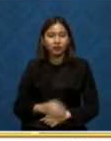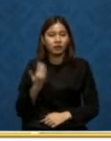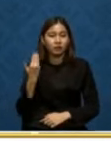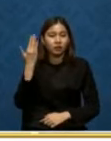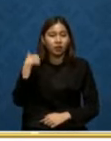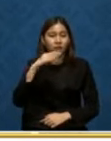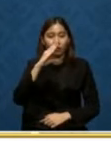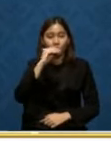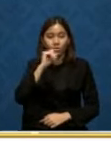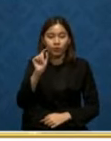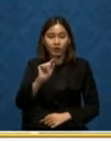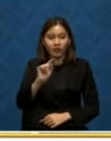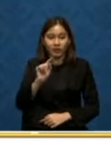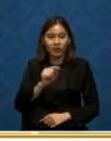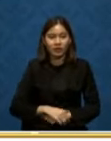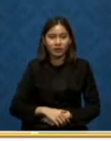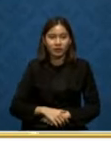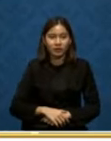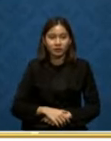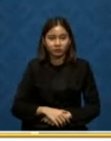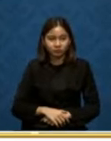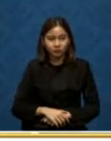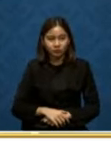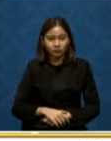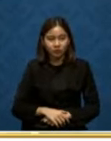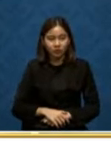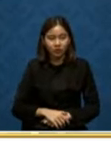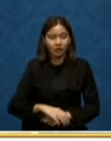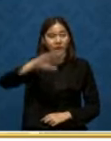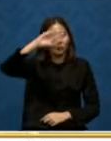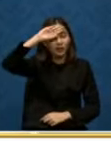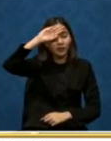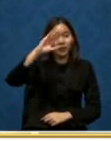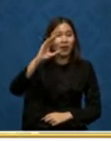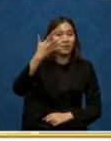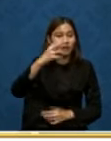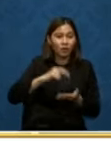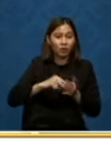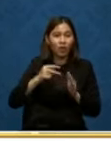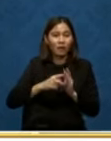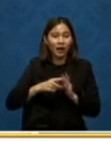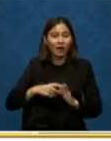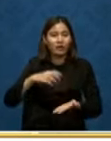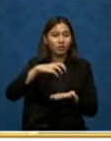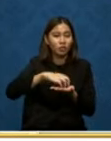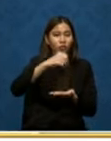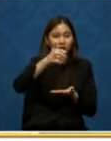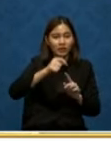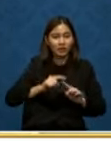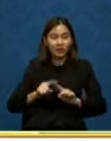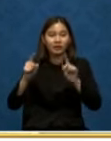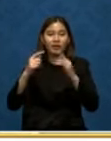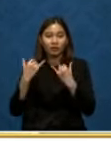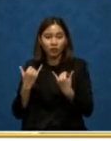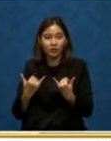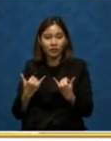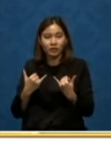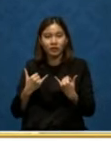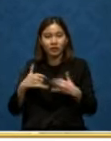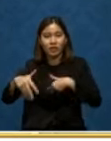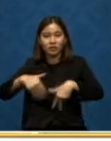กันว่านะครับเรามีโรคเป็นไม่มีโรคเป็นลาภอันประเสริฐแต่ณปัจจุบันชาวสวนก็จะพูดว่าไม่ได้เป็น